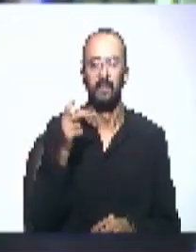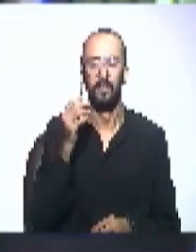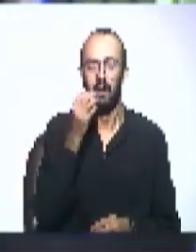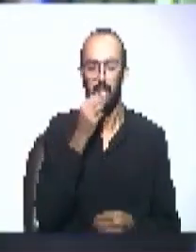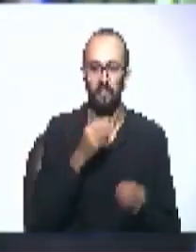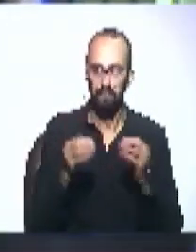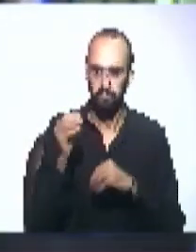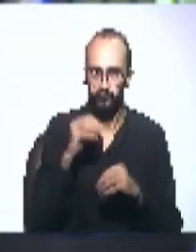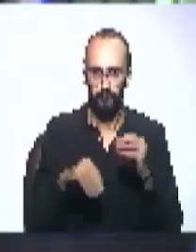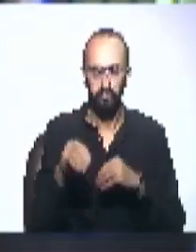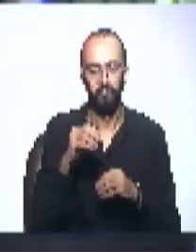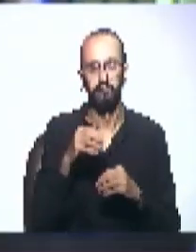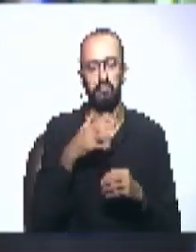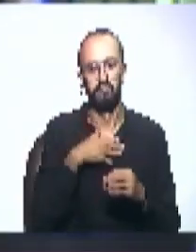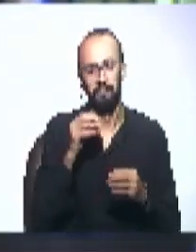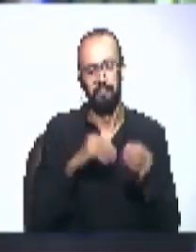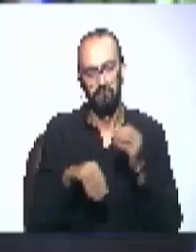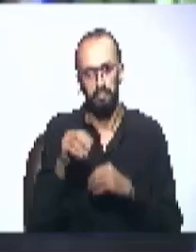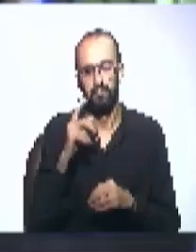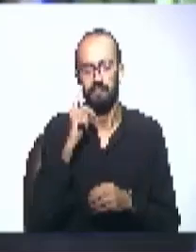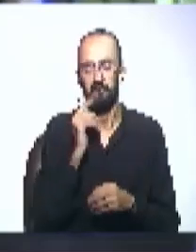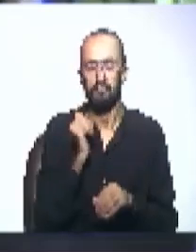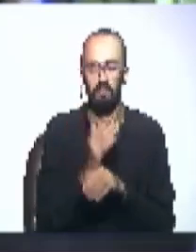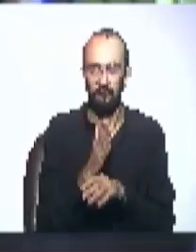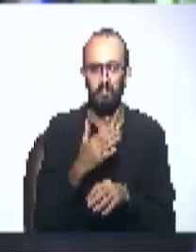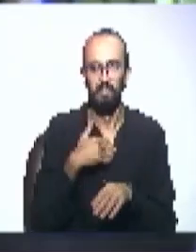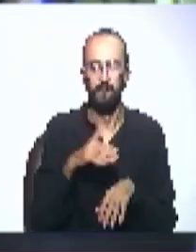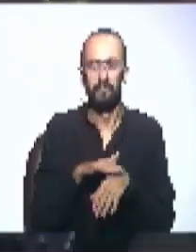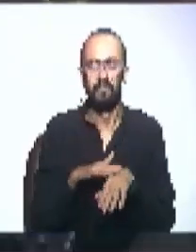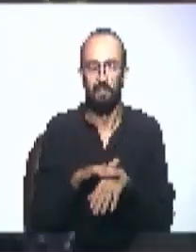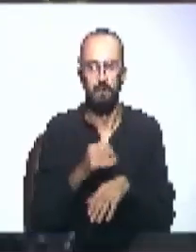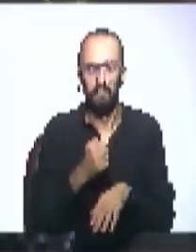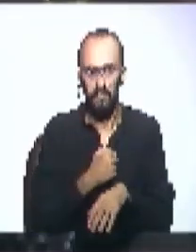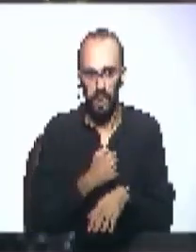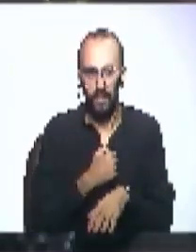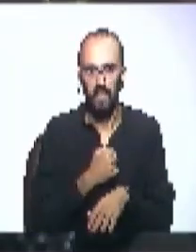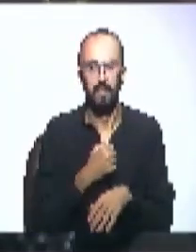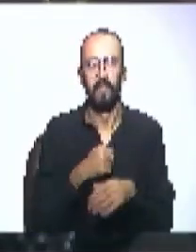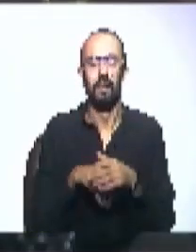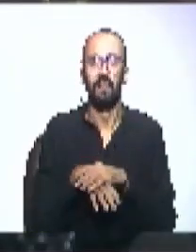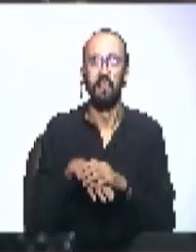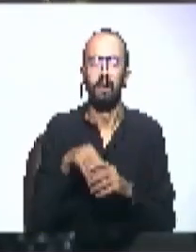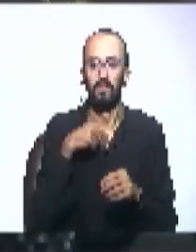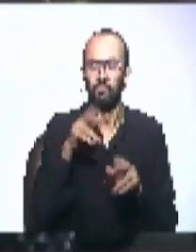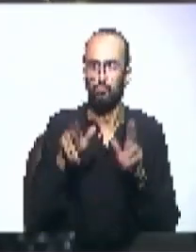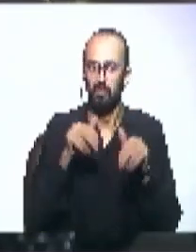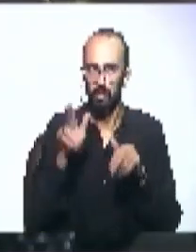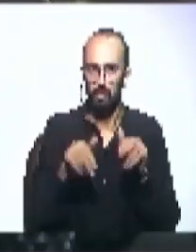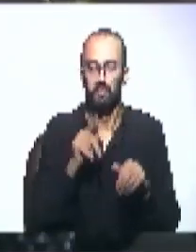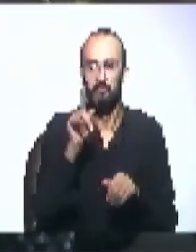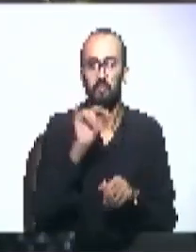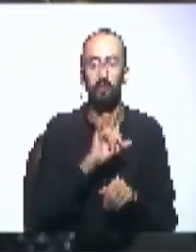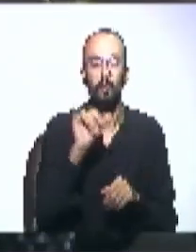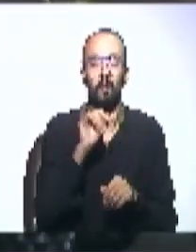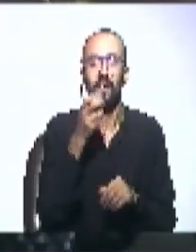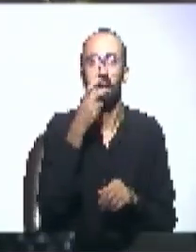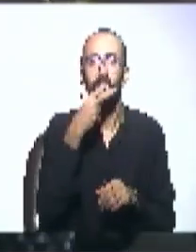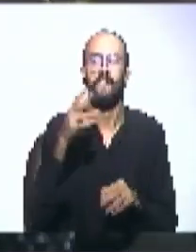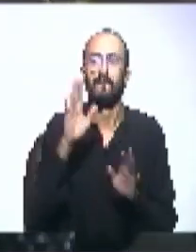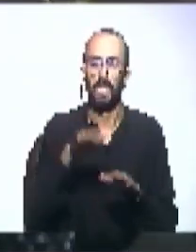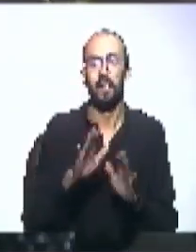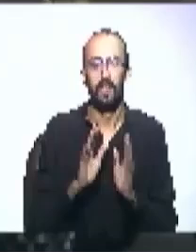نحط بقى الفاكهة اللي احنا عايزين نحطها او المتوفرة عندنا او اللي احنا قدرنا نشتريها بس المهم تكون في فاكهة